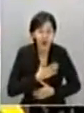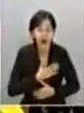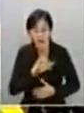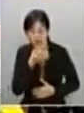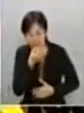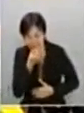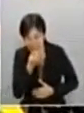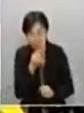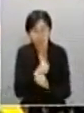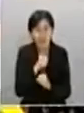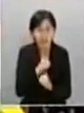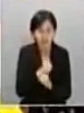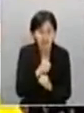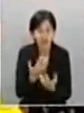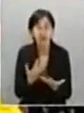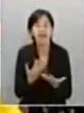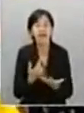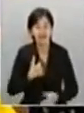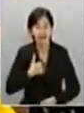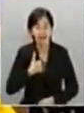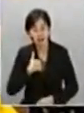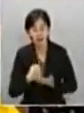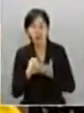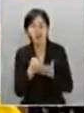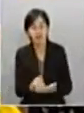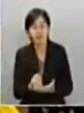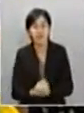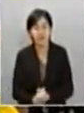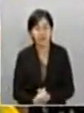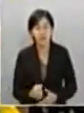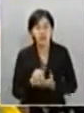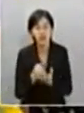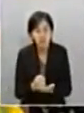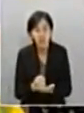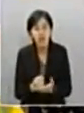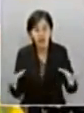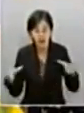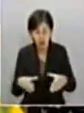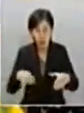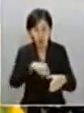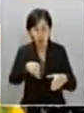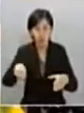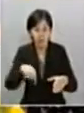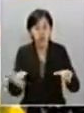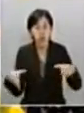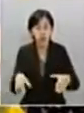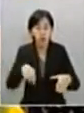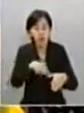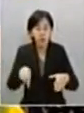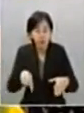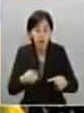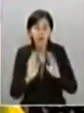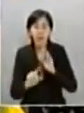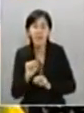พที่เรามีมาช่วยก็คือให้เขาได้มีการรวมกลุ่มกันแต่ละกลุ่มของเราเนี่ยจะกลุ่มละประมาณ20